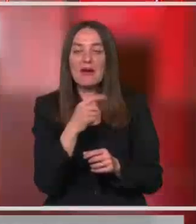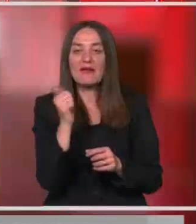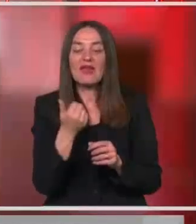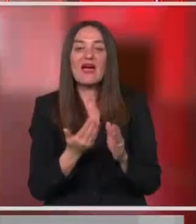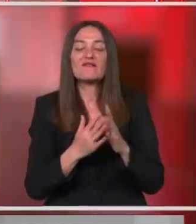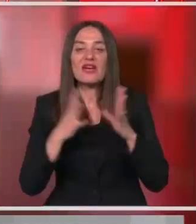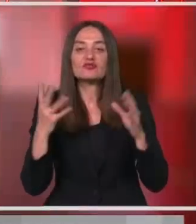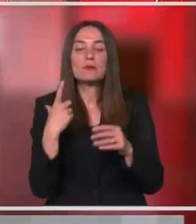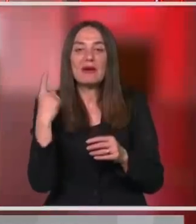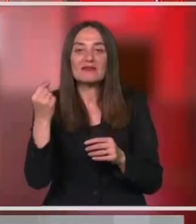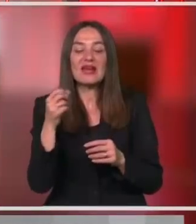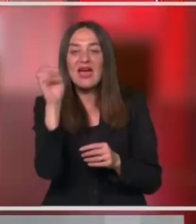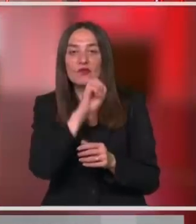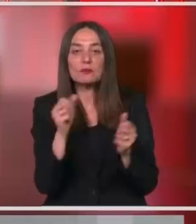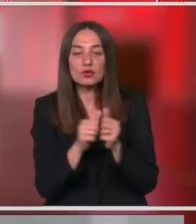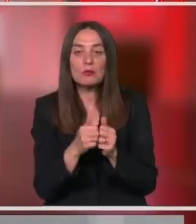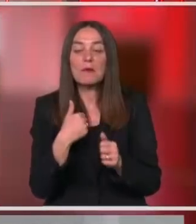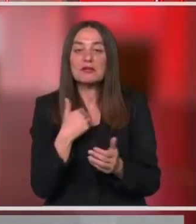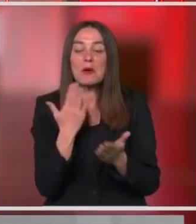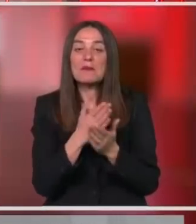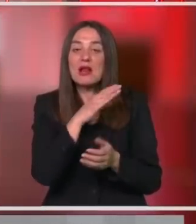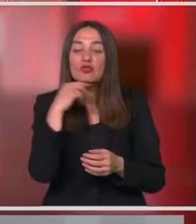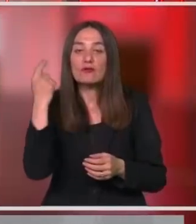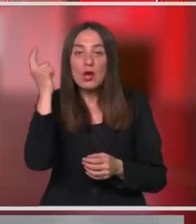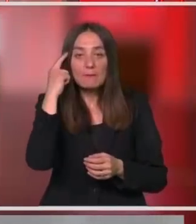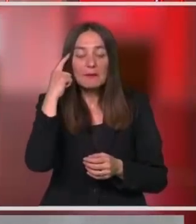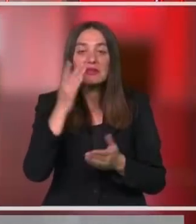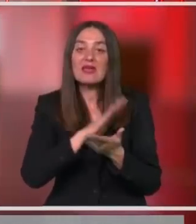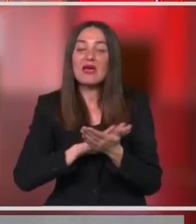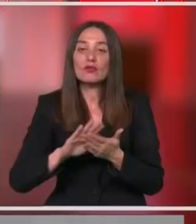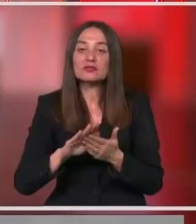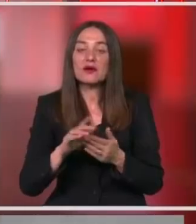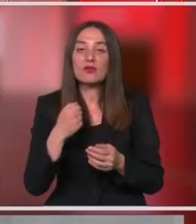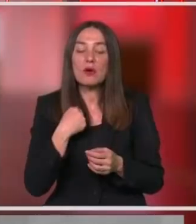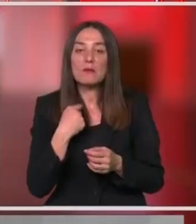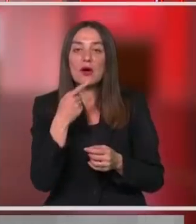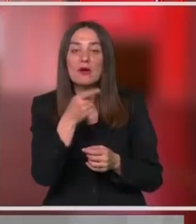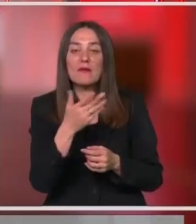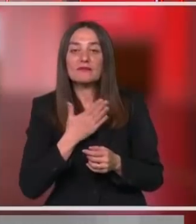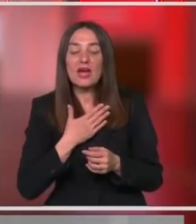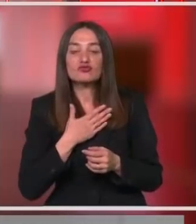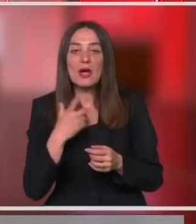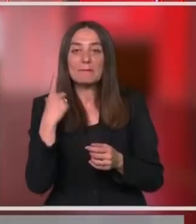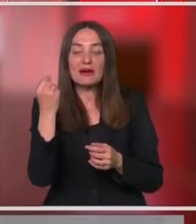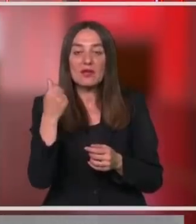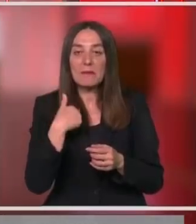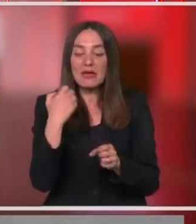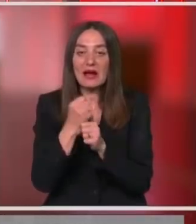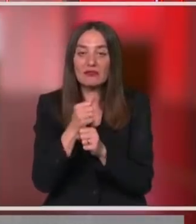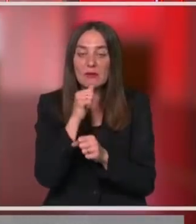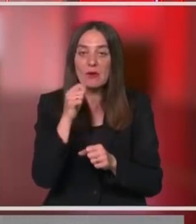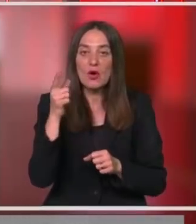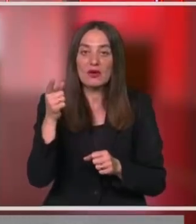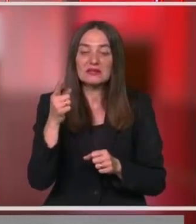partner Evropska unija, ali mi smo bili dovoljno pametni da jednostavno diversifikujemo naše partnere. Mi radimo i